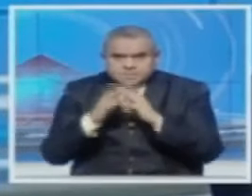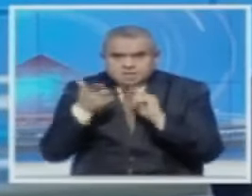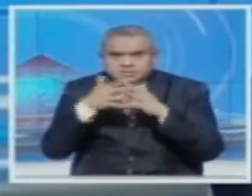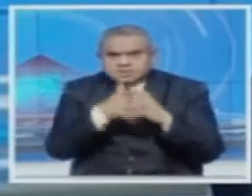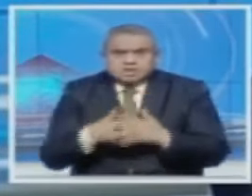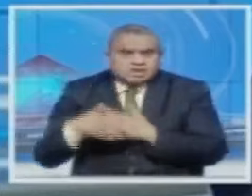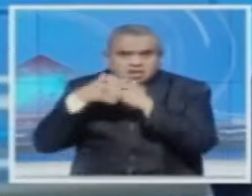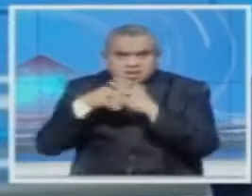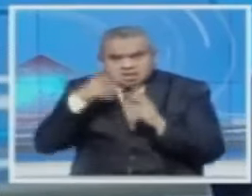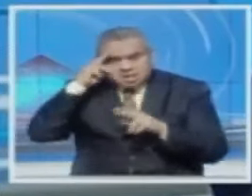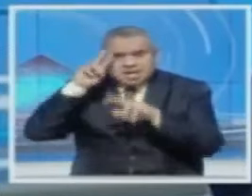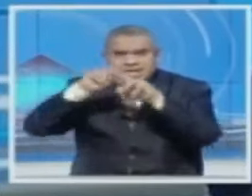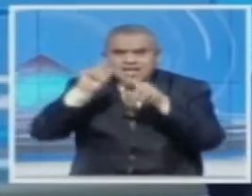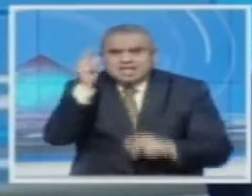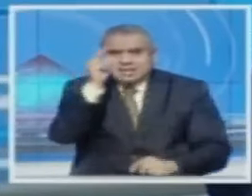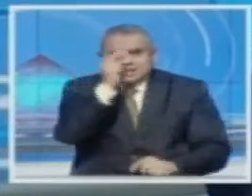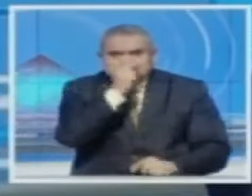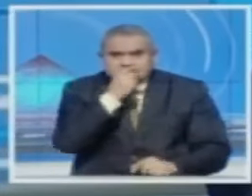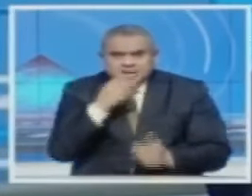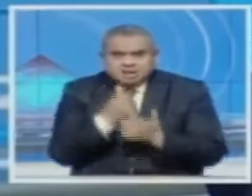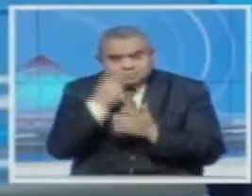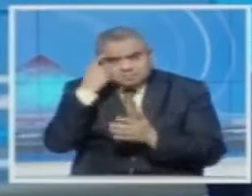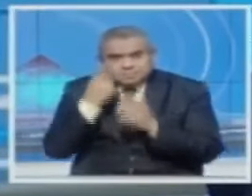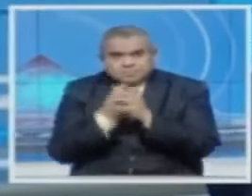المشترك النجم الساطع 2023